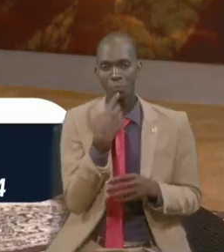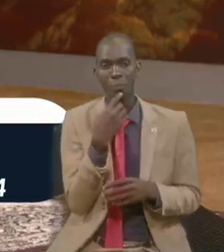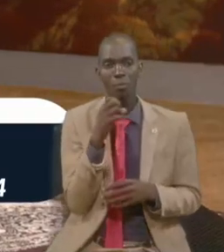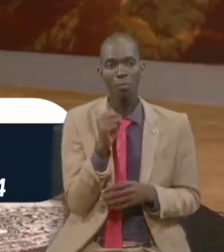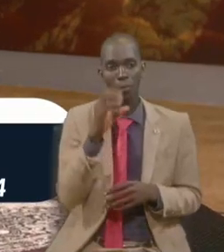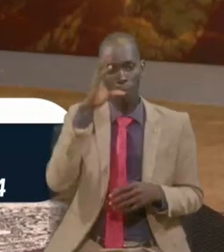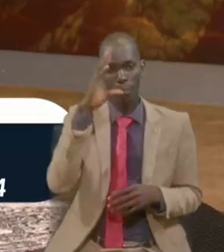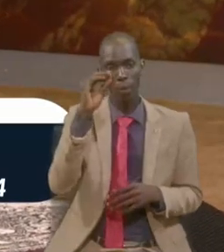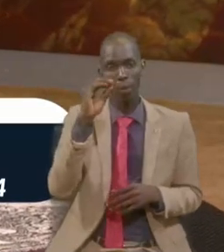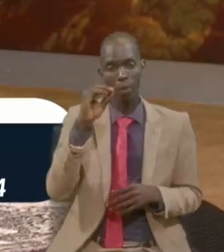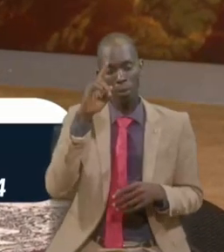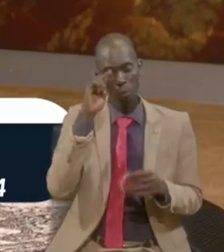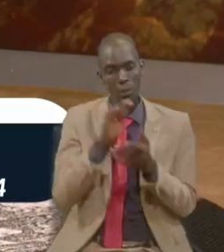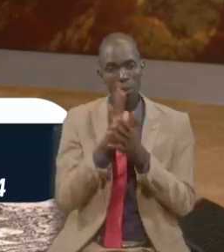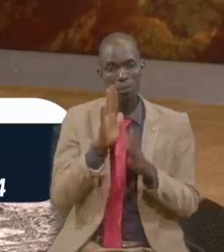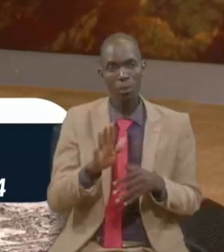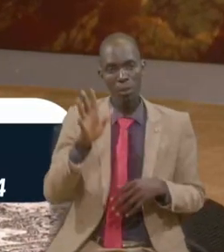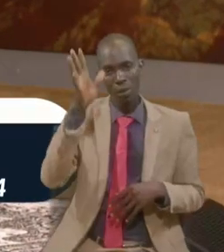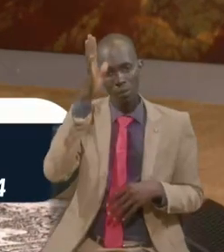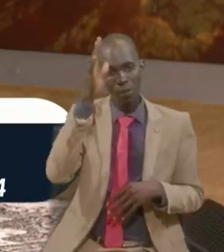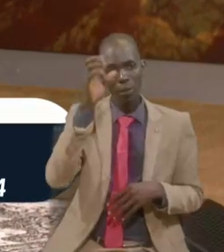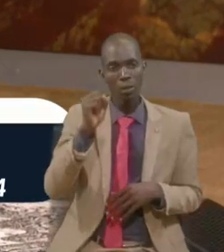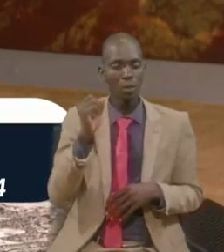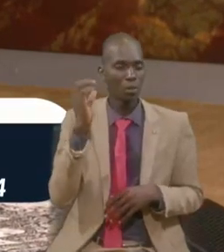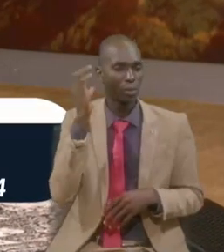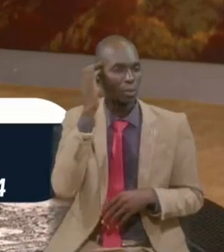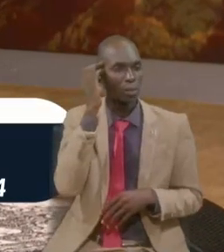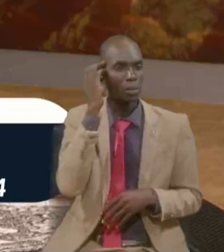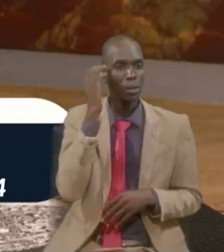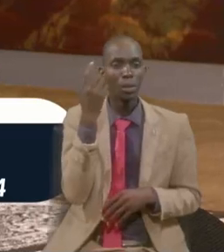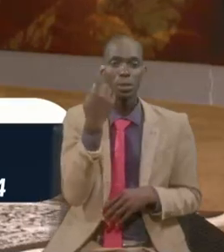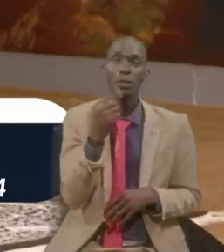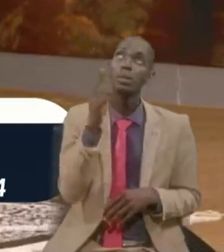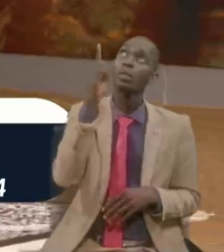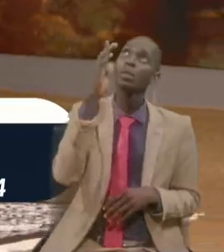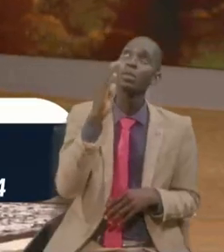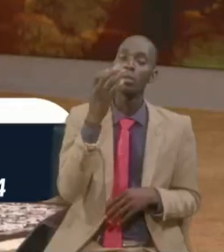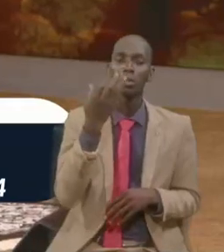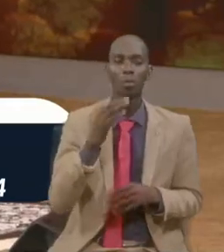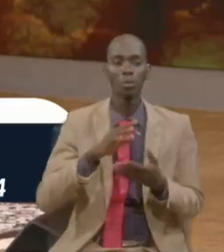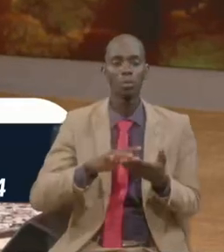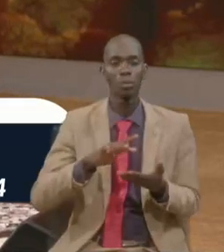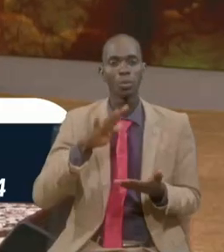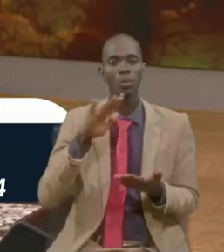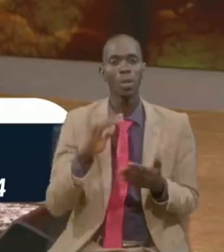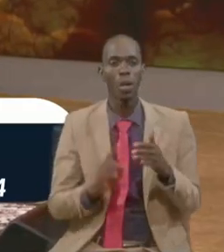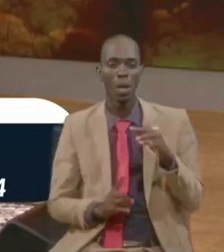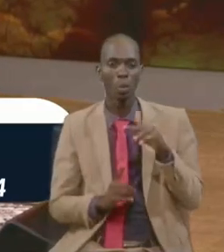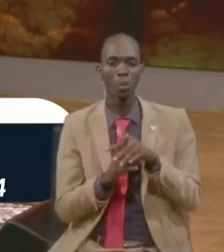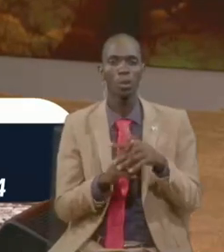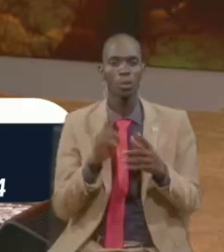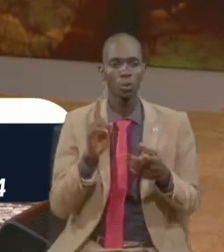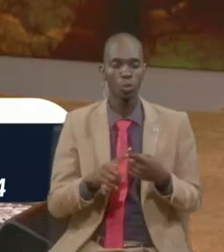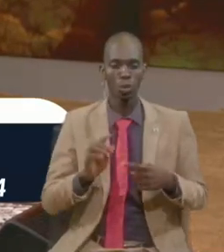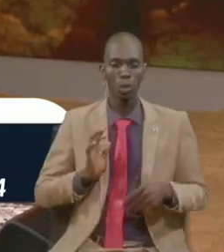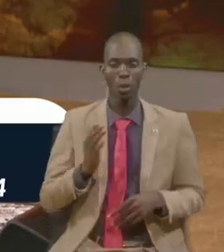7, verset 2 dit, Étienne répondit, homme, frère et père, écoutez,